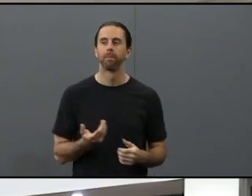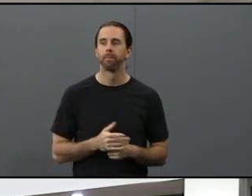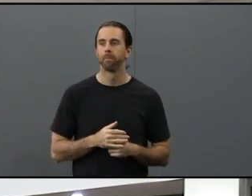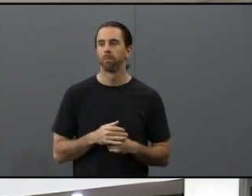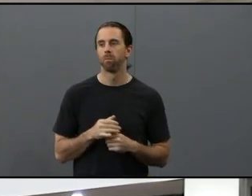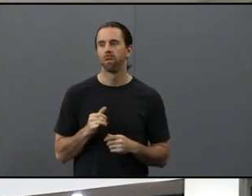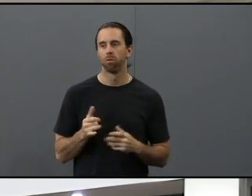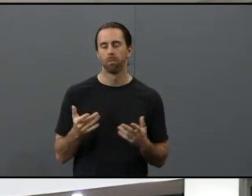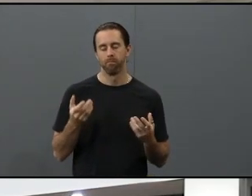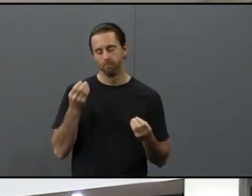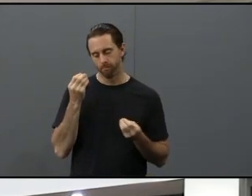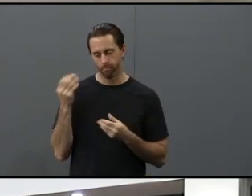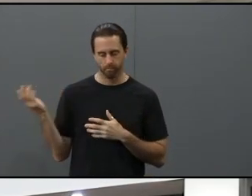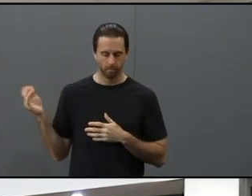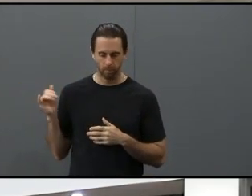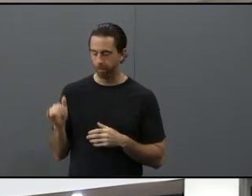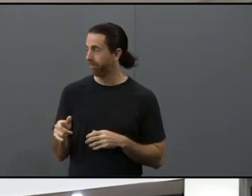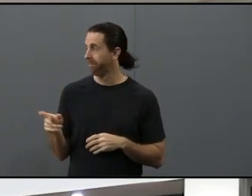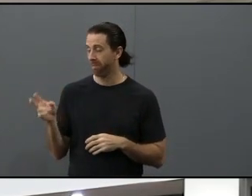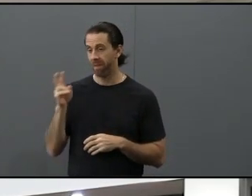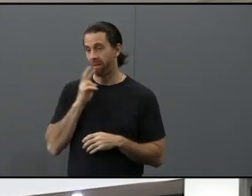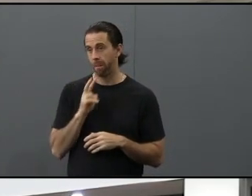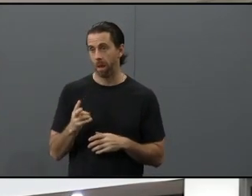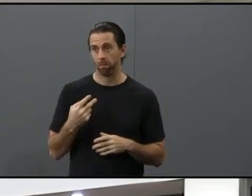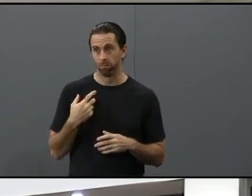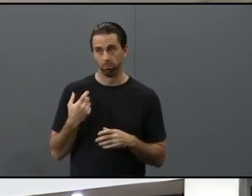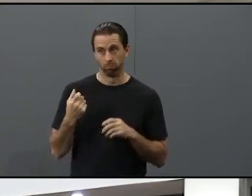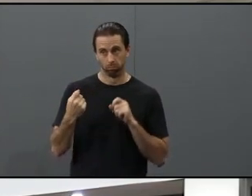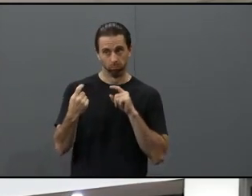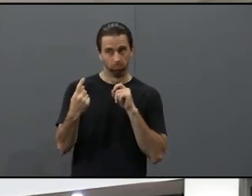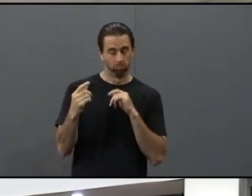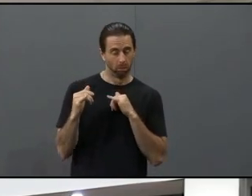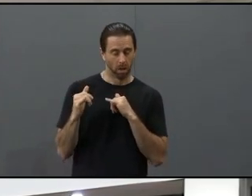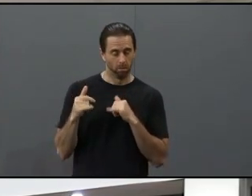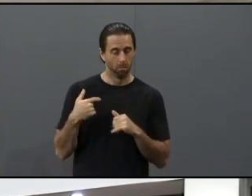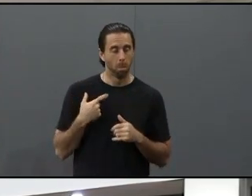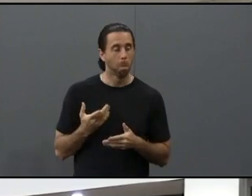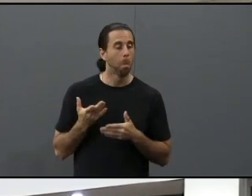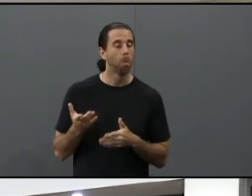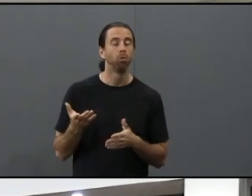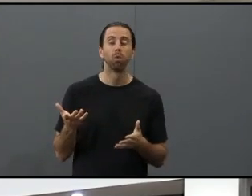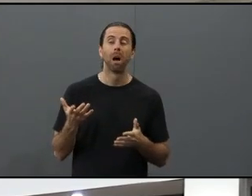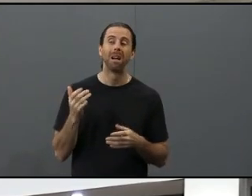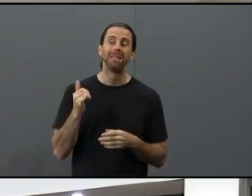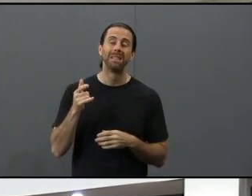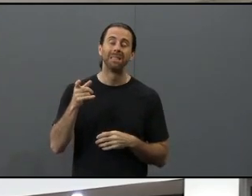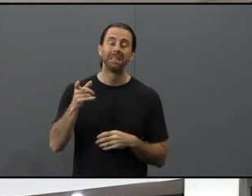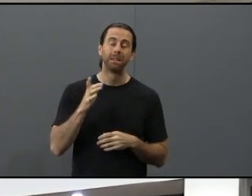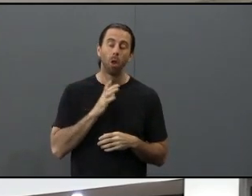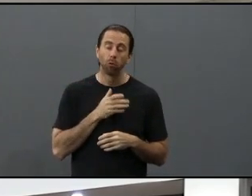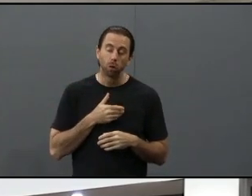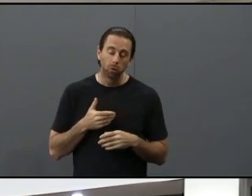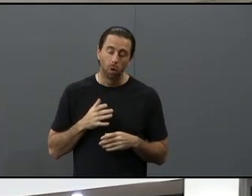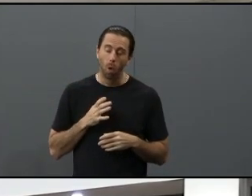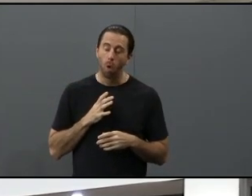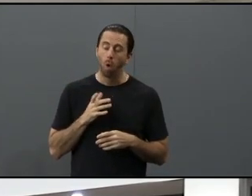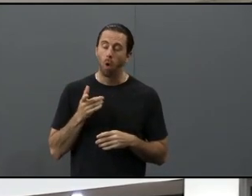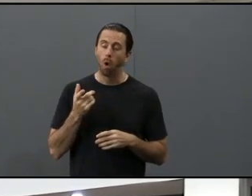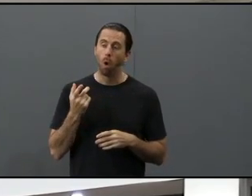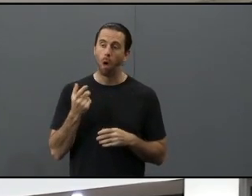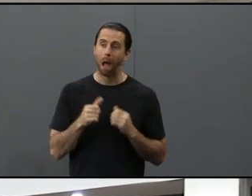bon c'est ça c'est c'est je suis totalement à la même place que vous moi ce que je vous propose même monsieur Brochu si vous avez une chance là là j'ai deux de mes